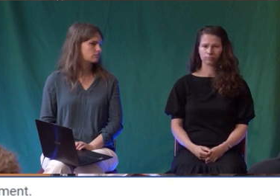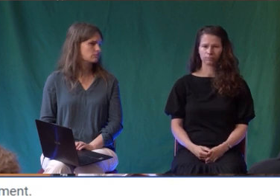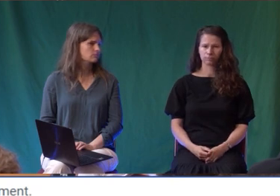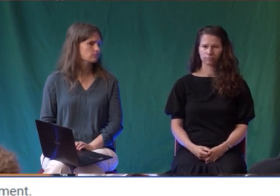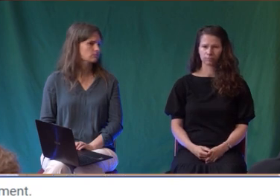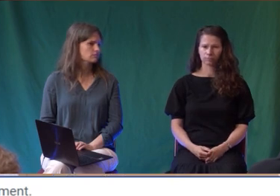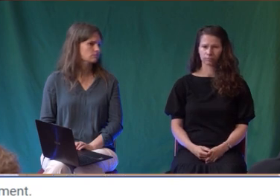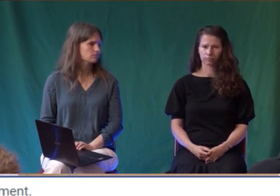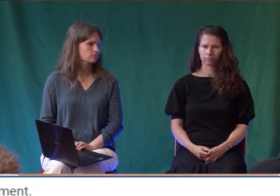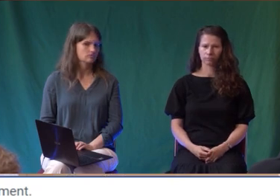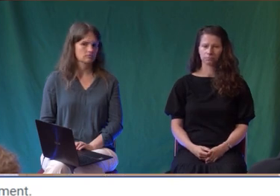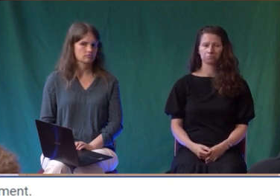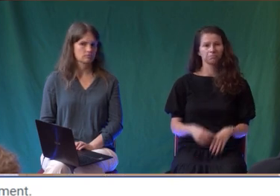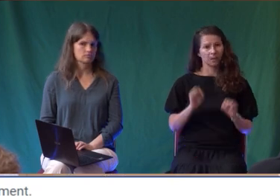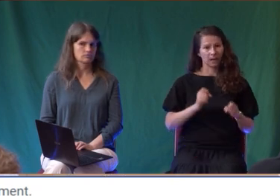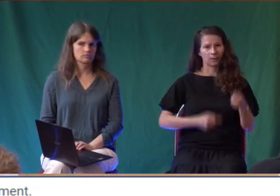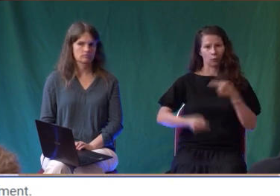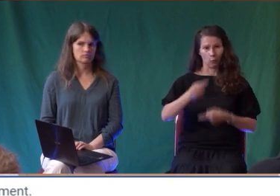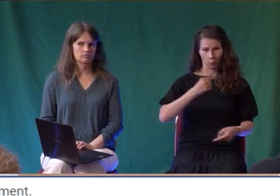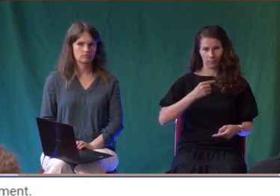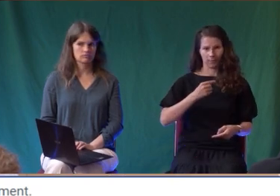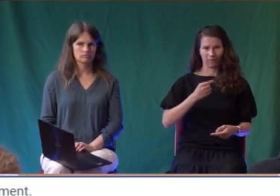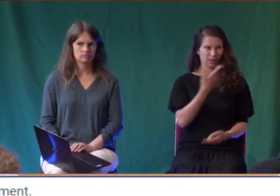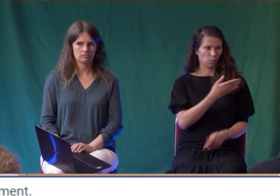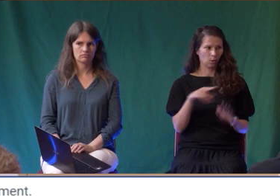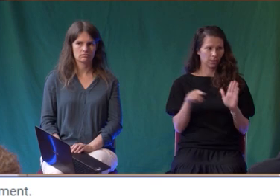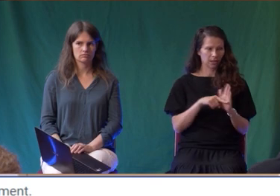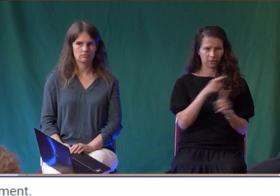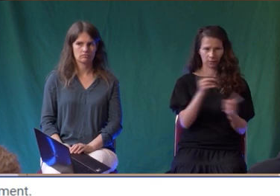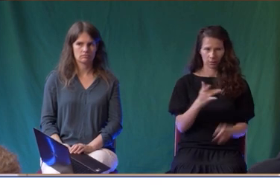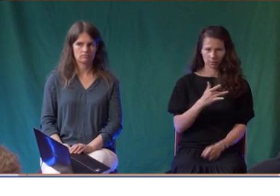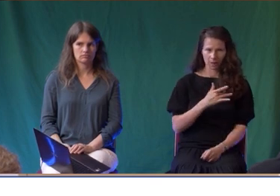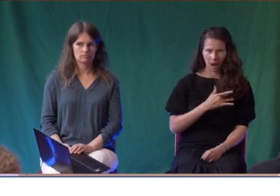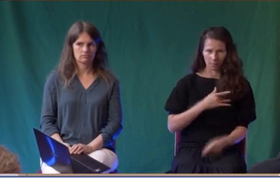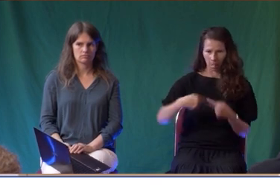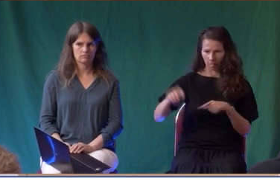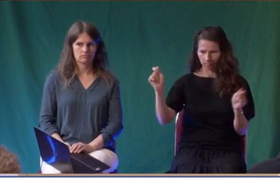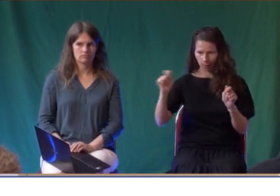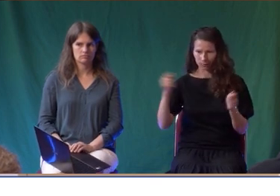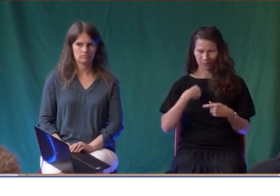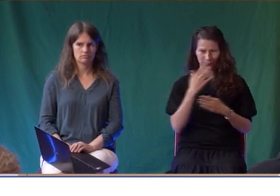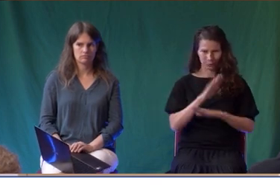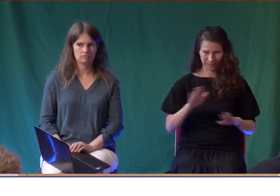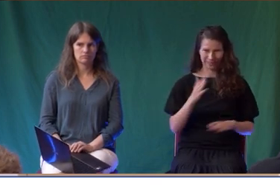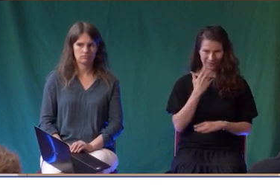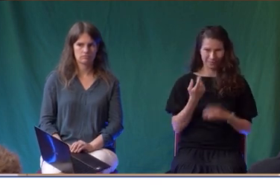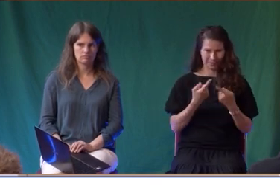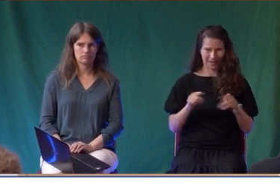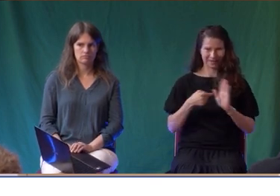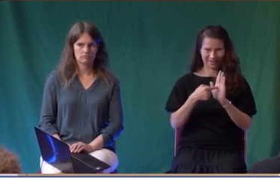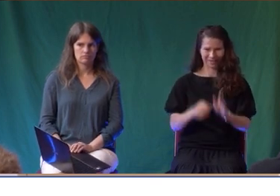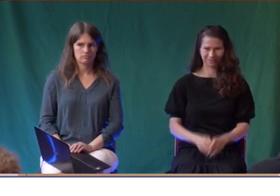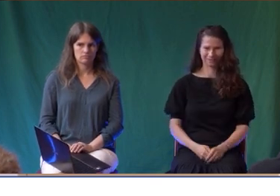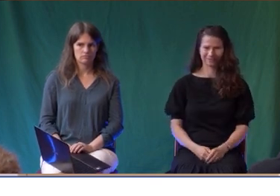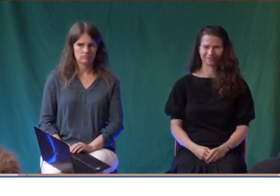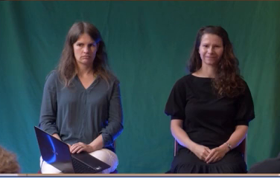es geht aber auch anders um sie nicht mit diesem schlimmen Welt in die Pause zu entlassen ich fand in